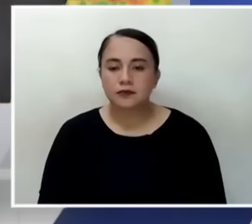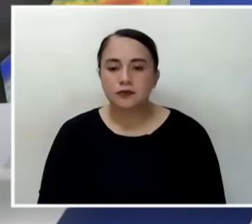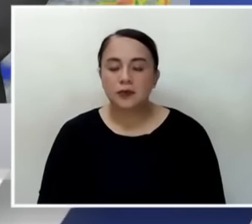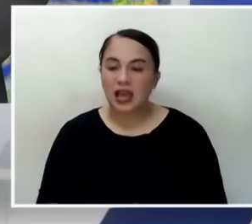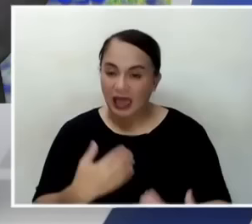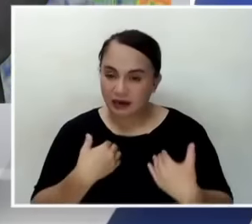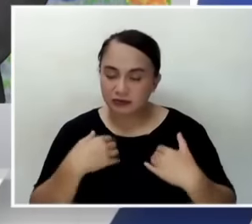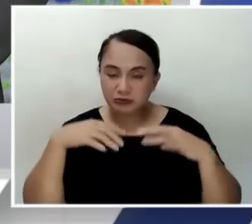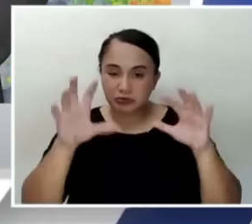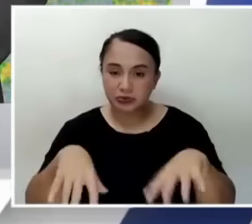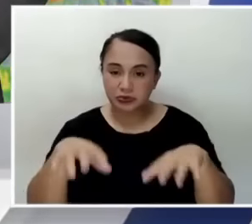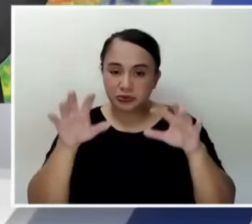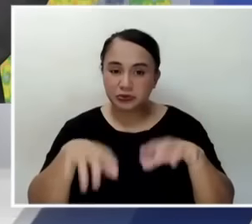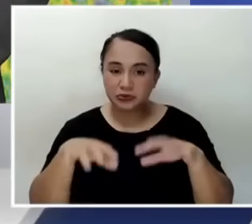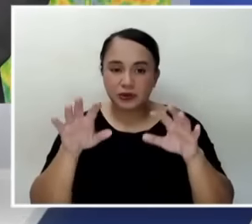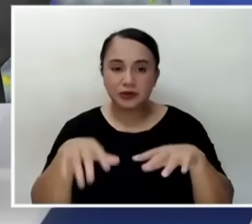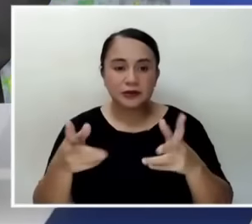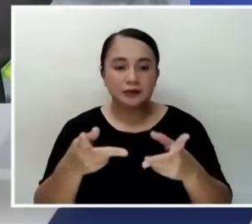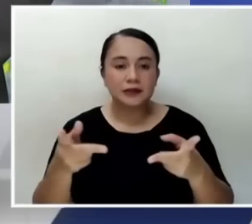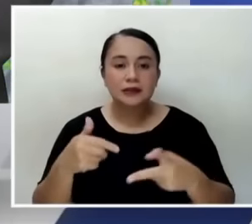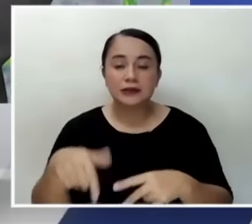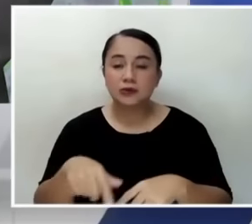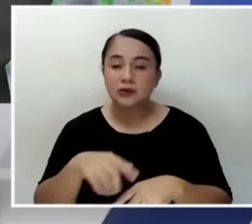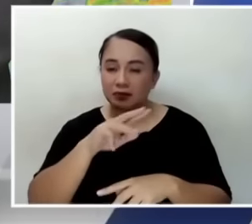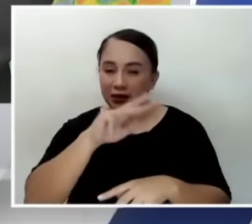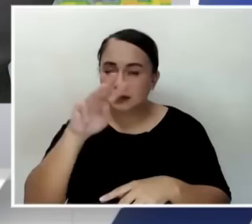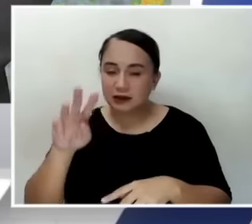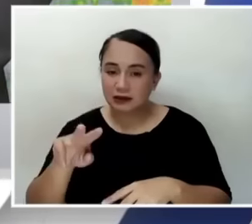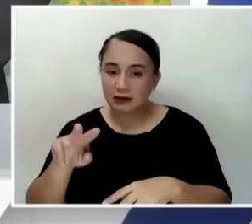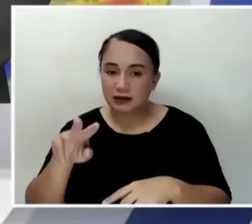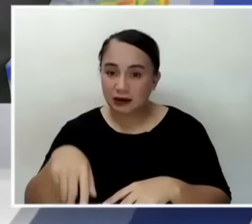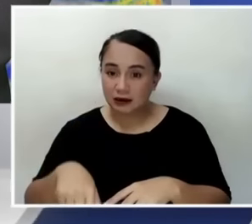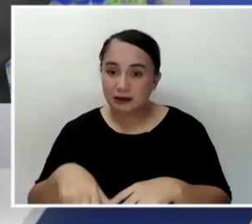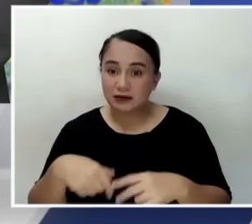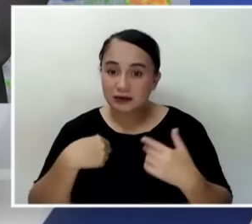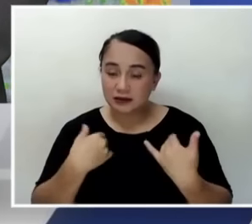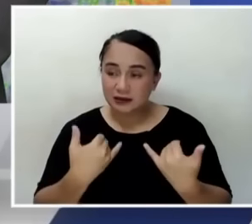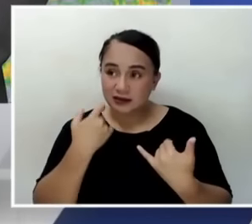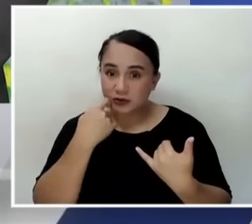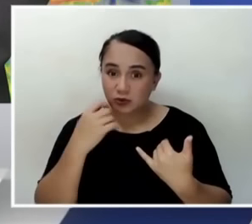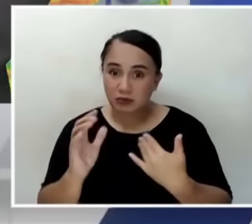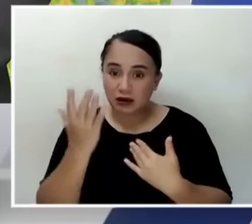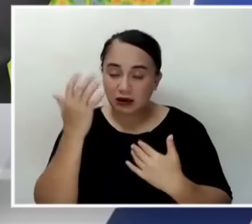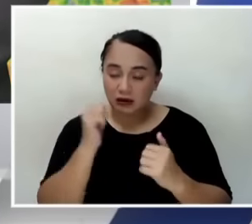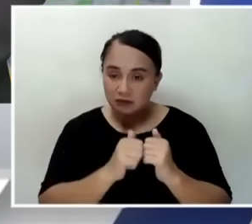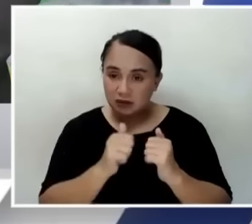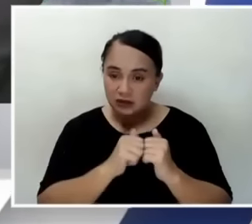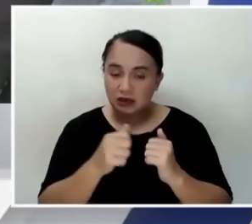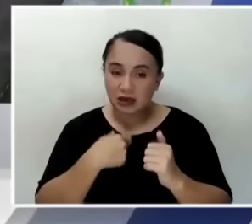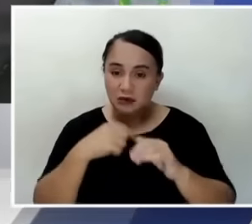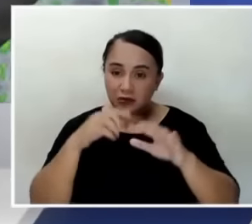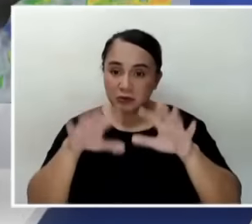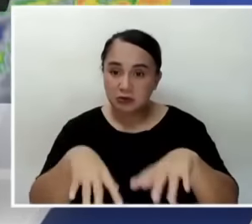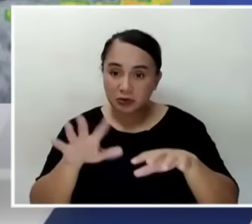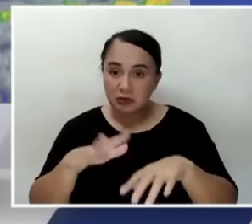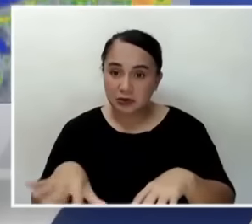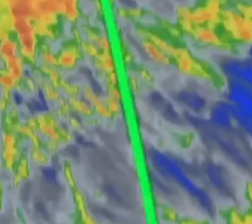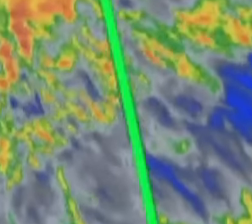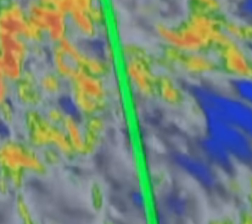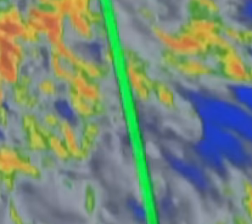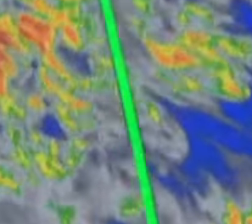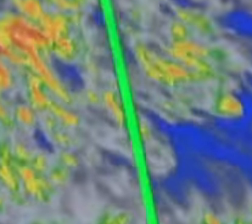na lugar dito sa Metro Manila kaninang umaga. Yan ba'y dala ng habagat? Kabayan, habagat